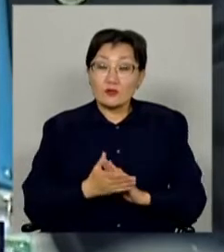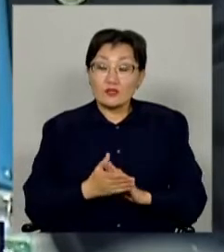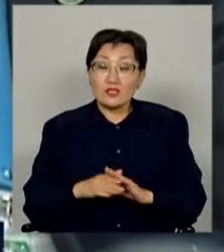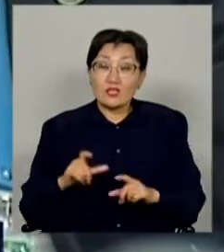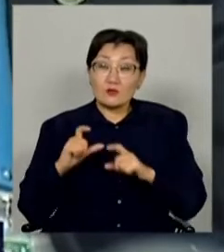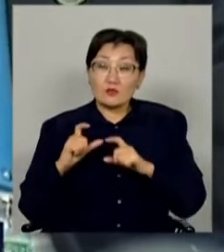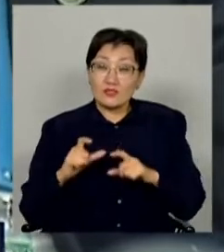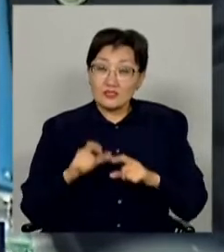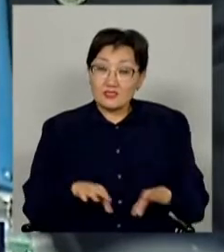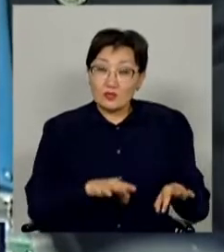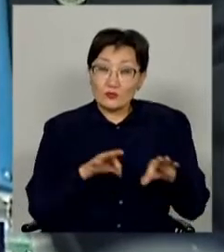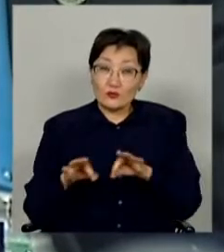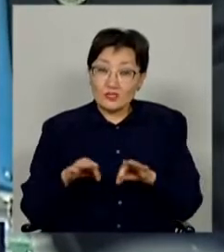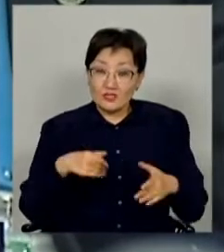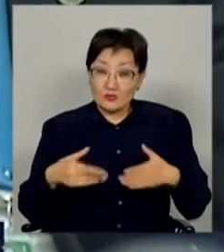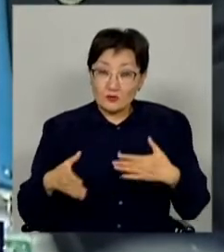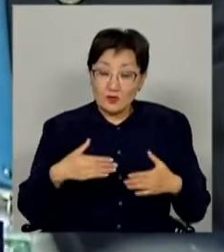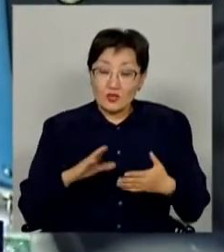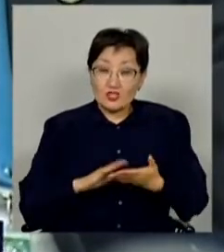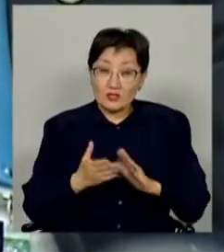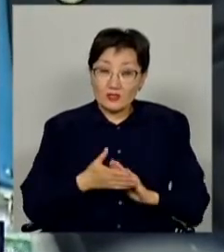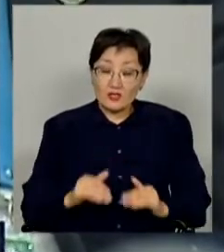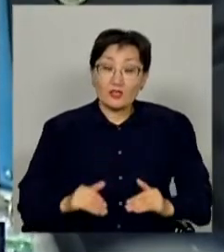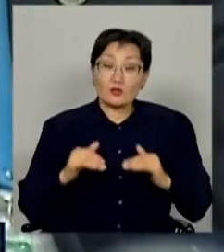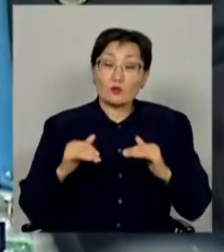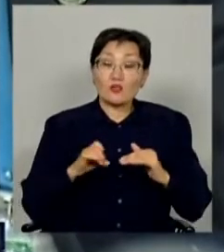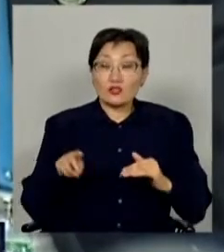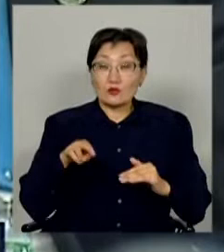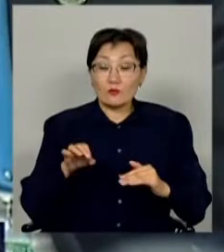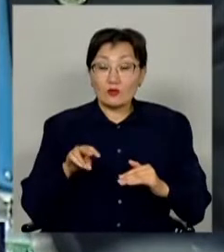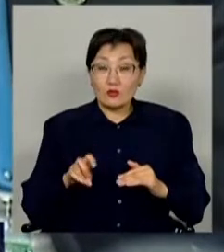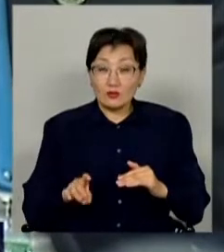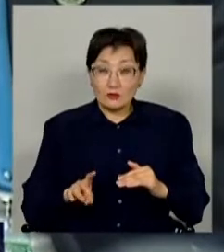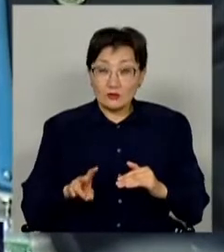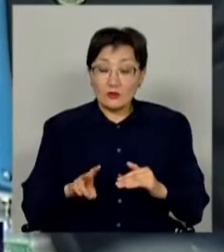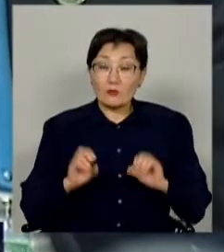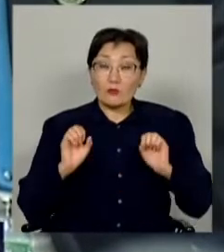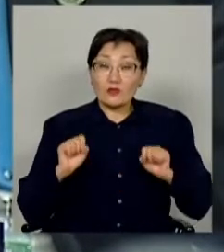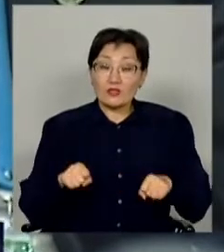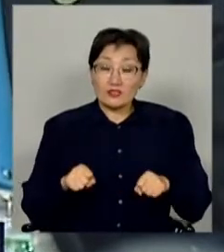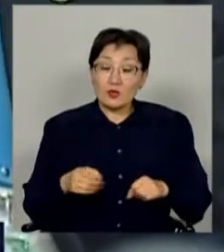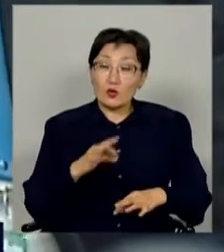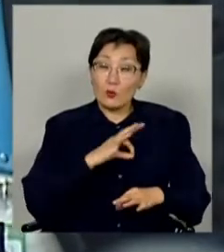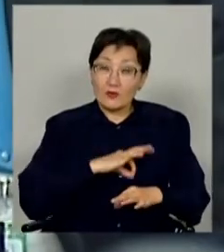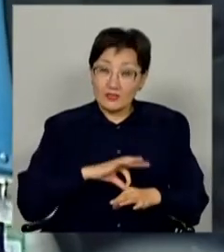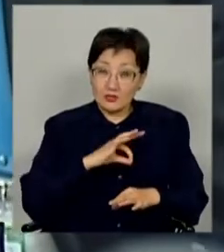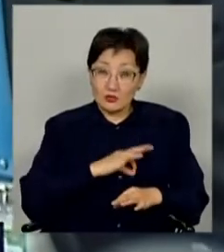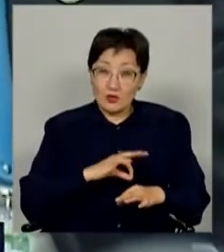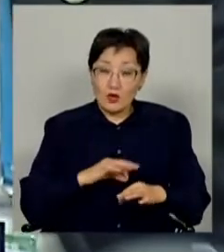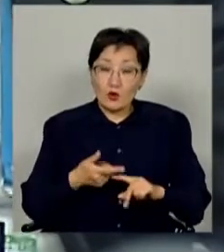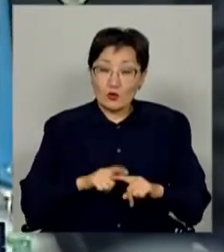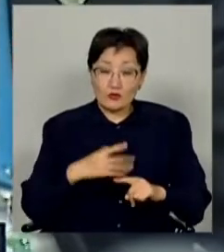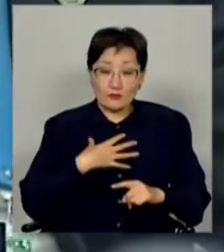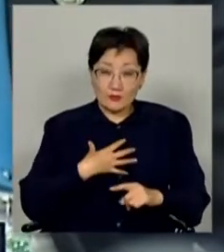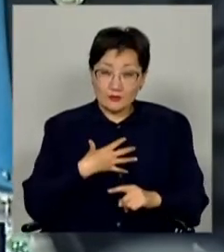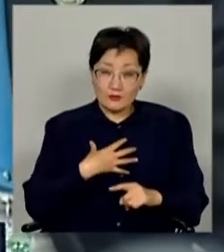көлік коммуникациясының әлеуетін арттыру және оның мүмкіндігін барынша пайдалану аса